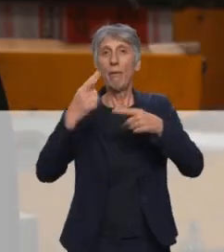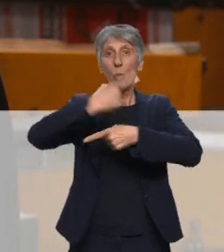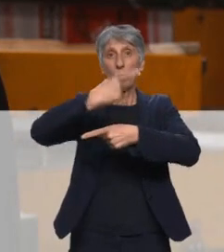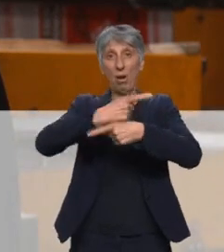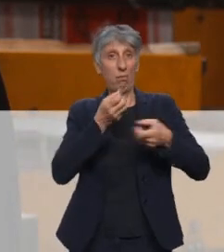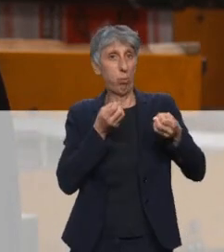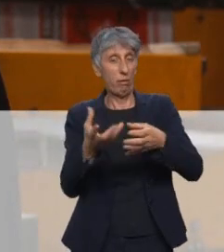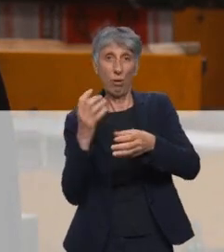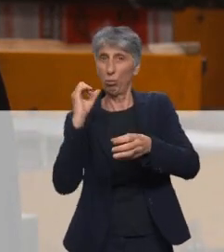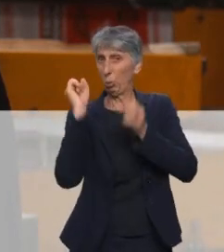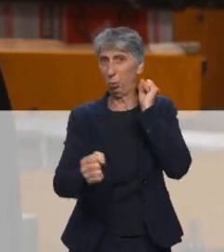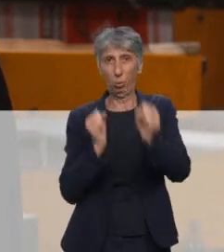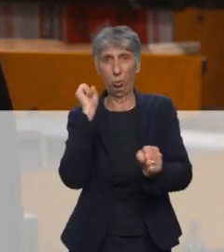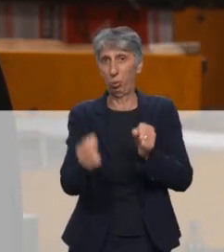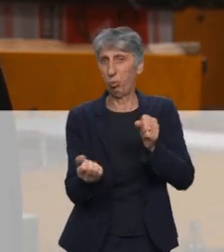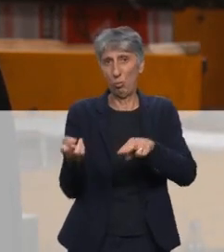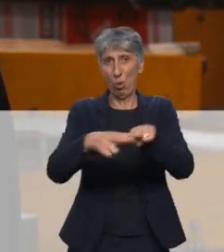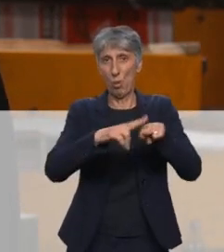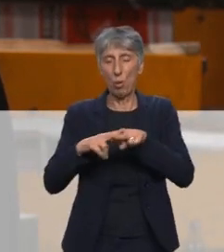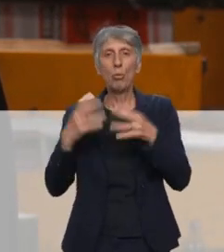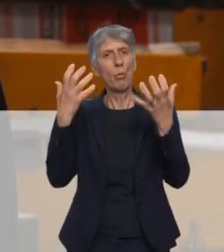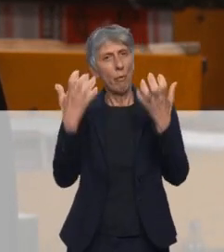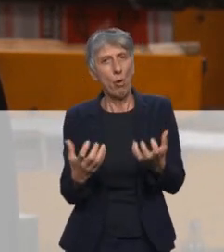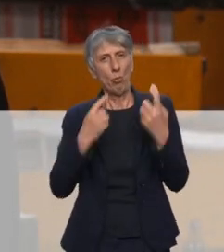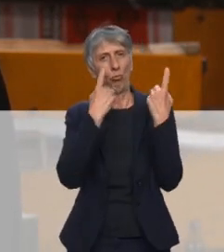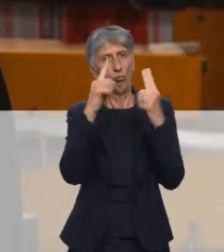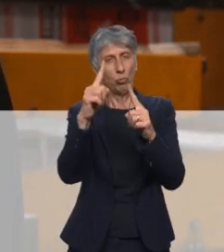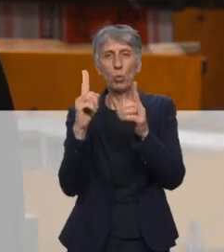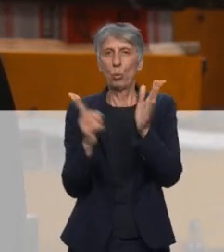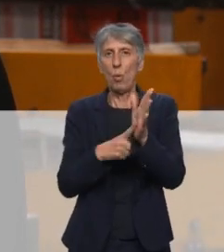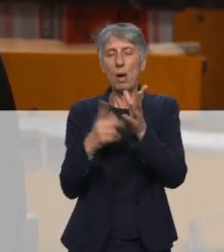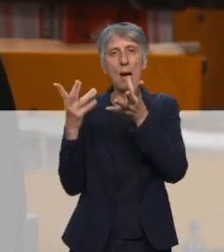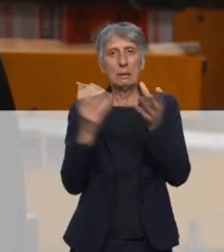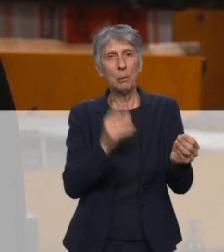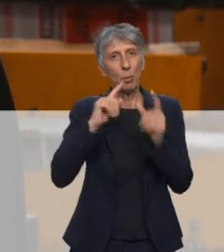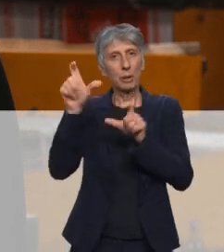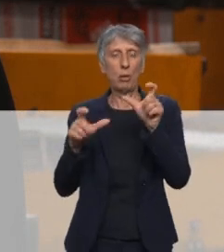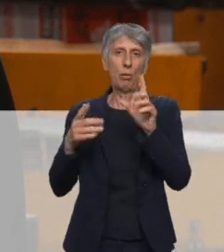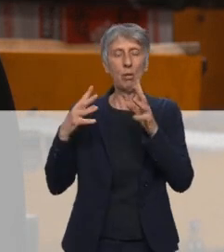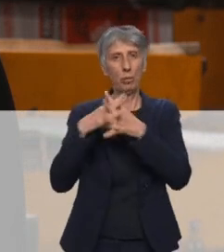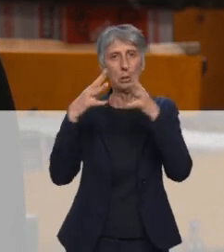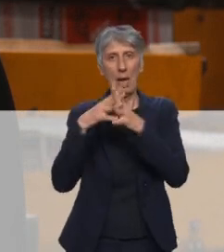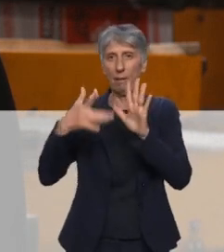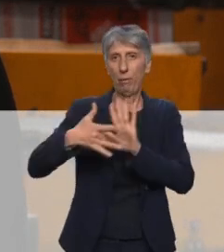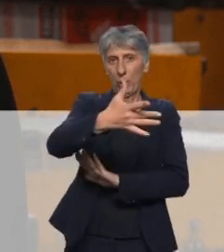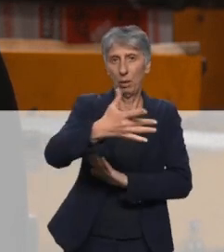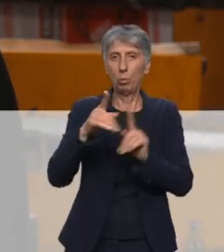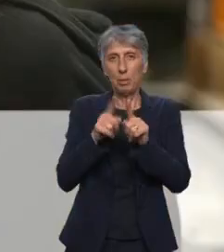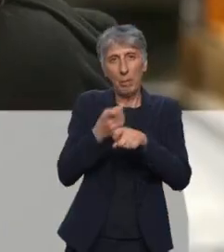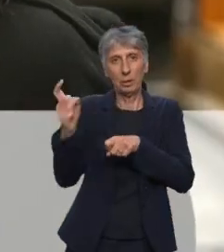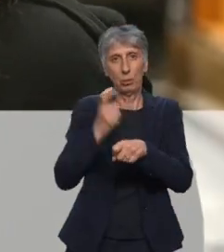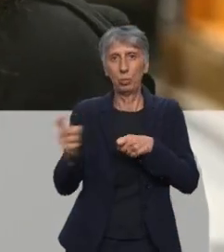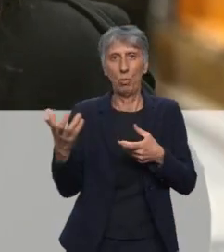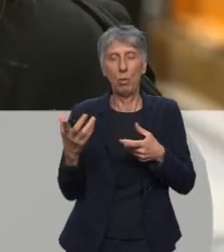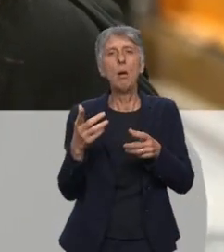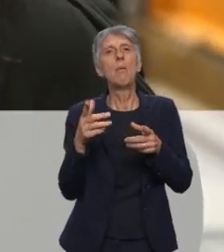Les frontières tuent. Nous revendiquons le droit d'asile pour celles et ceux qui fuient la guerre et les persécutions,